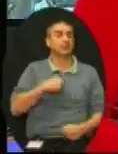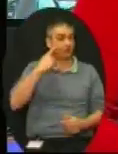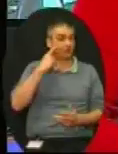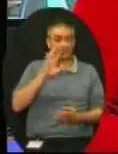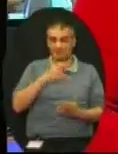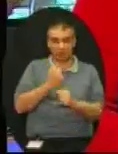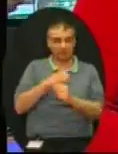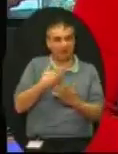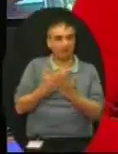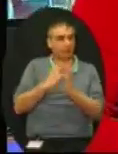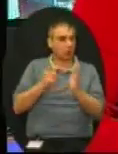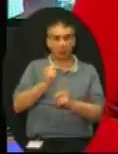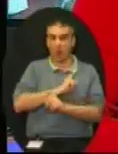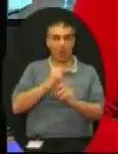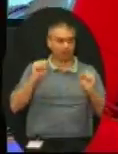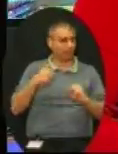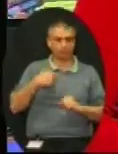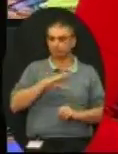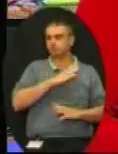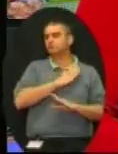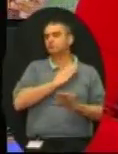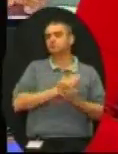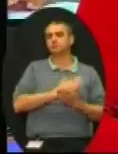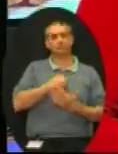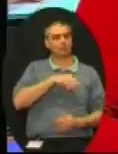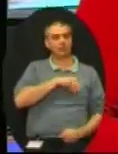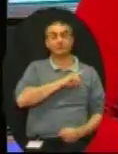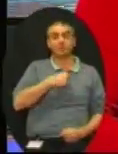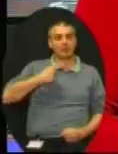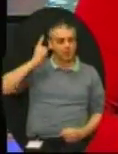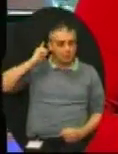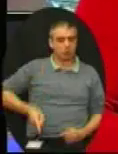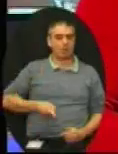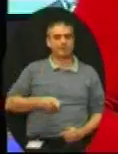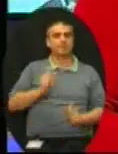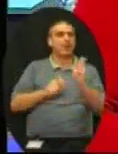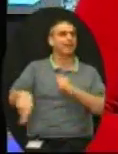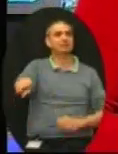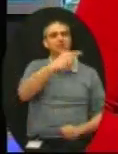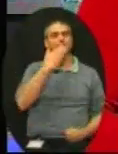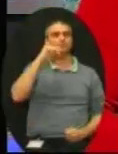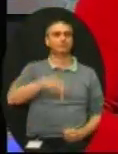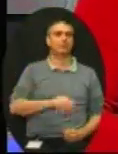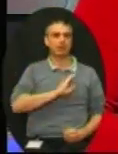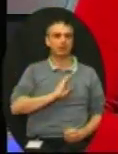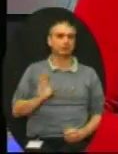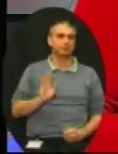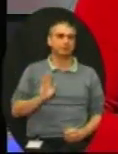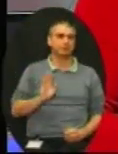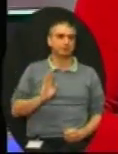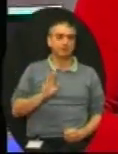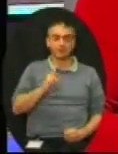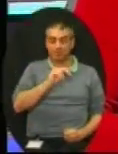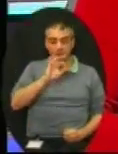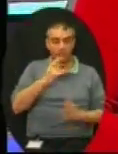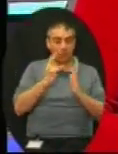שבו אין לנו מה לפזול לשום מקום. כאן המחויבות שלנו היא מאוד עמוקה כלפי אזרחי מדינת ישראל.